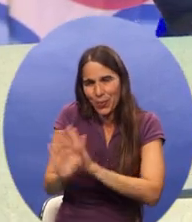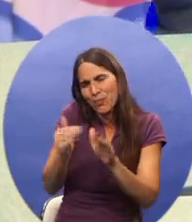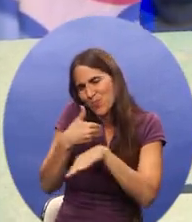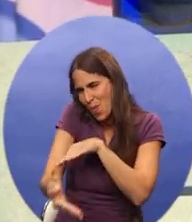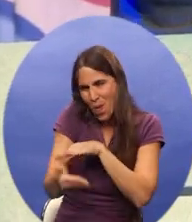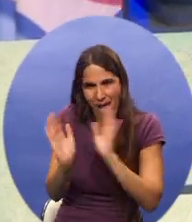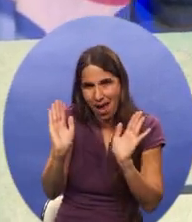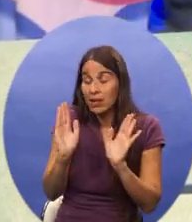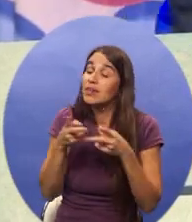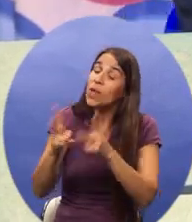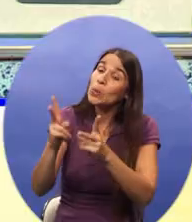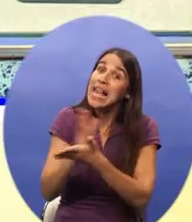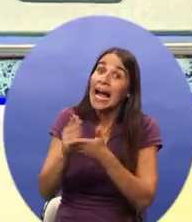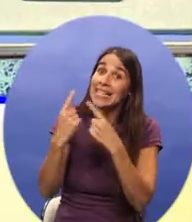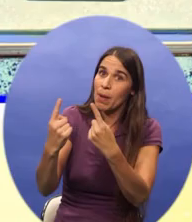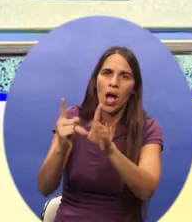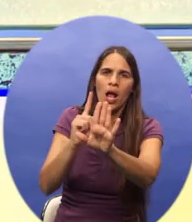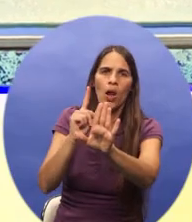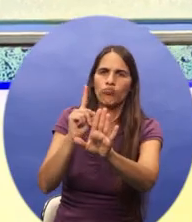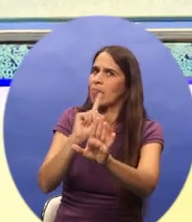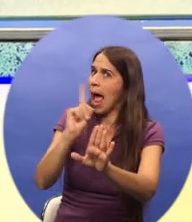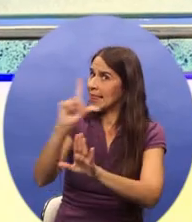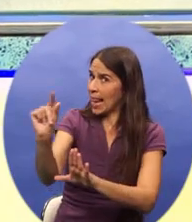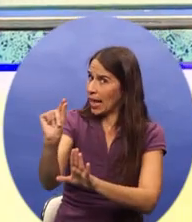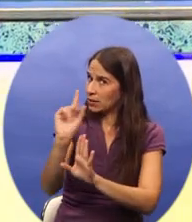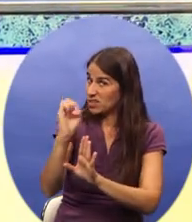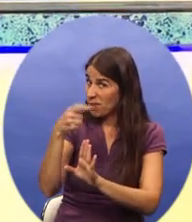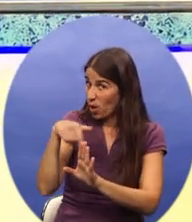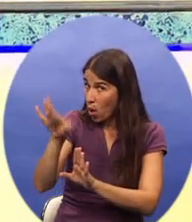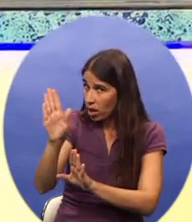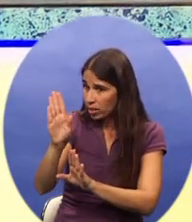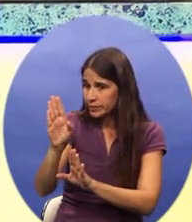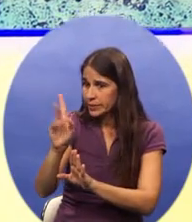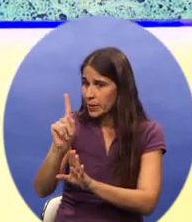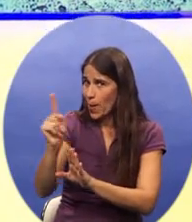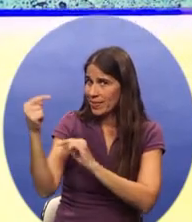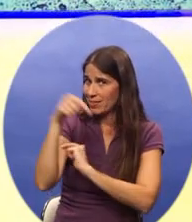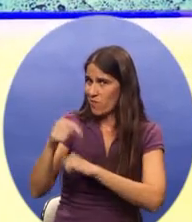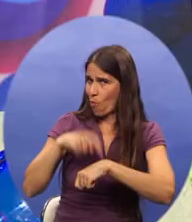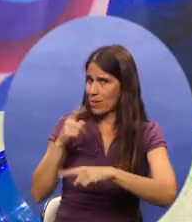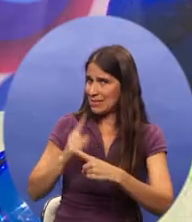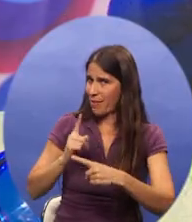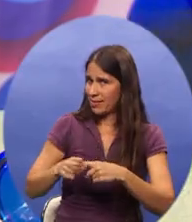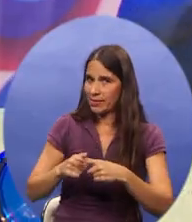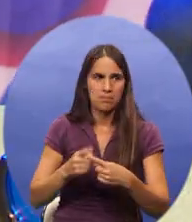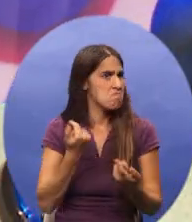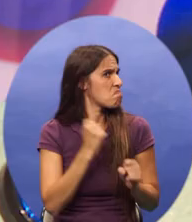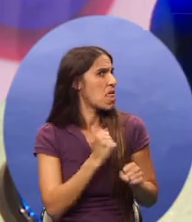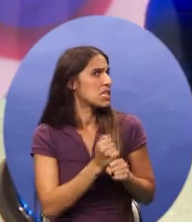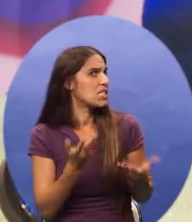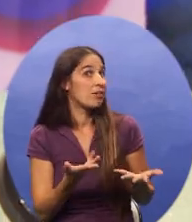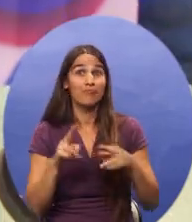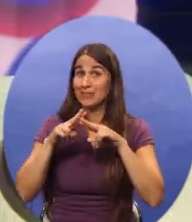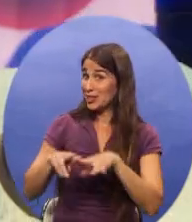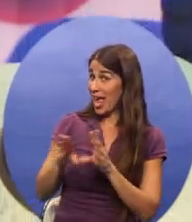שיר סיום. זה כבר מאוחר מדי. רוץ מהר להתכונן. היי, בעצם, אל תלך, כי אם תלך, אז שוב לא תגיע. אז